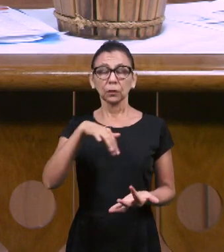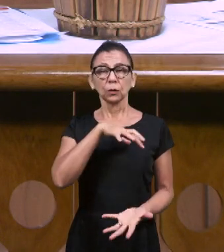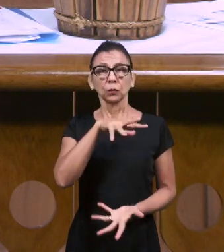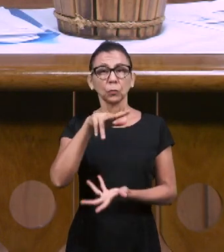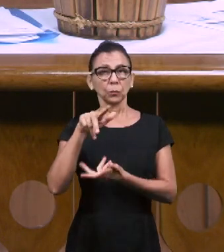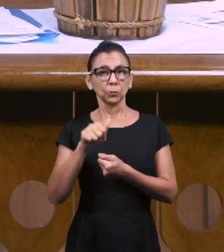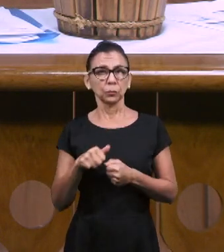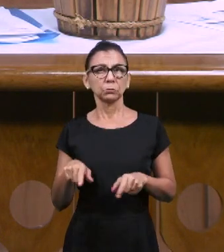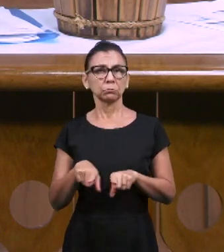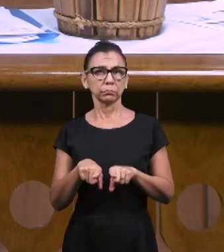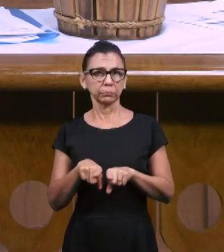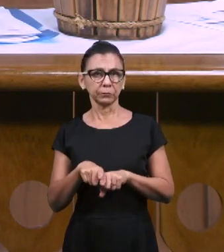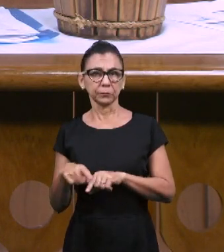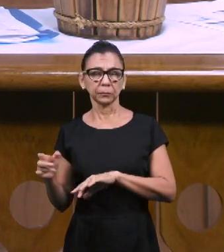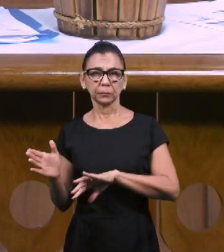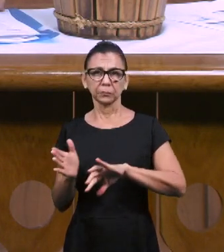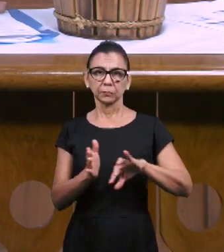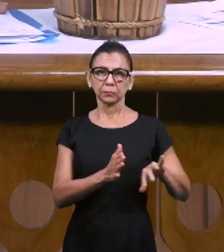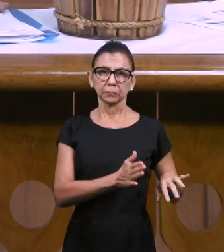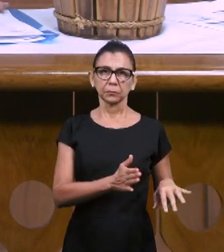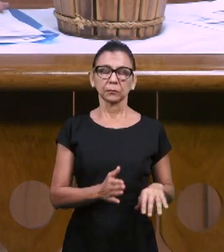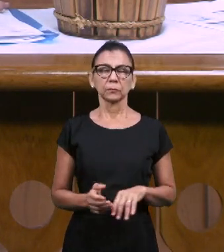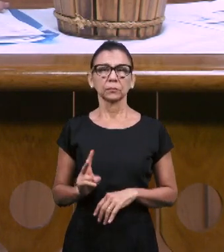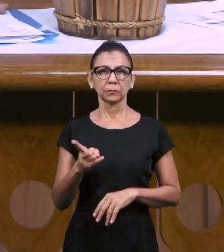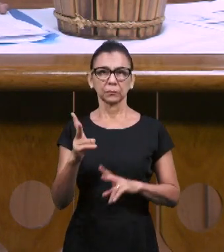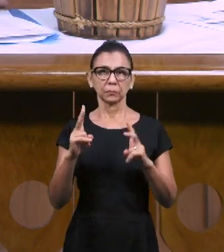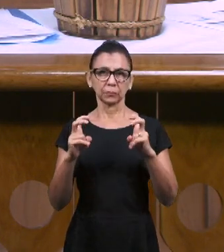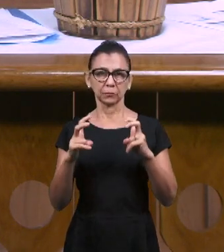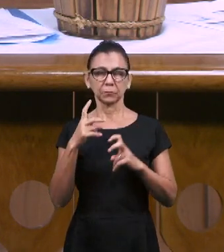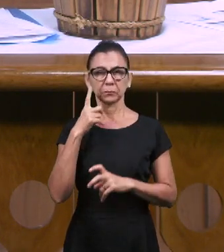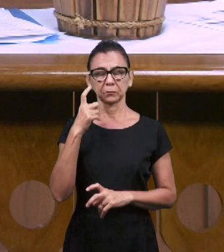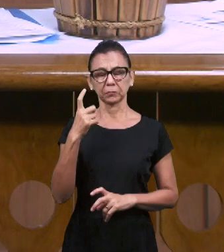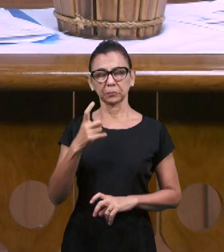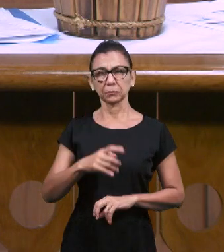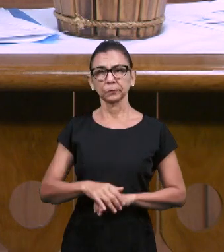donne dans le monde entier. En revenant au sujet qui nous intéresse,